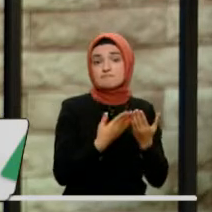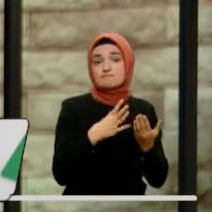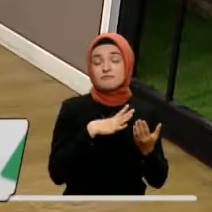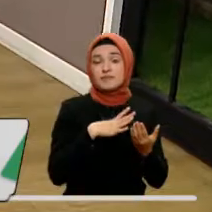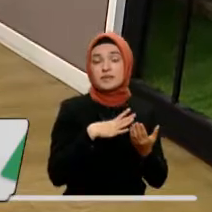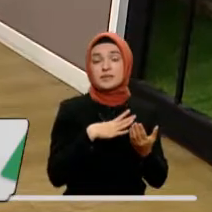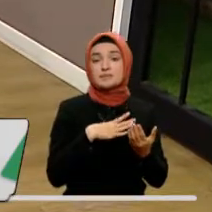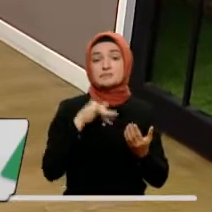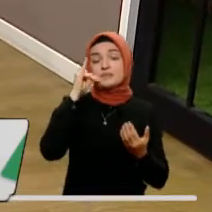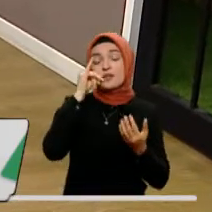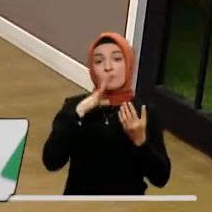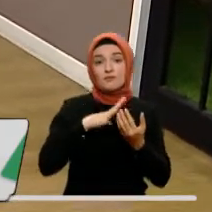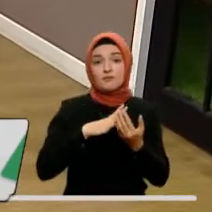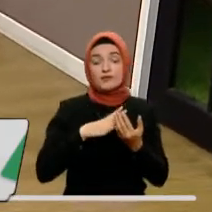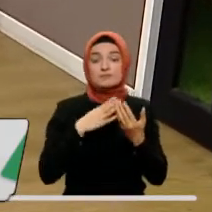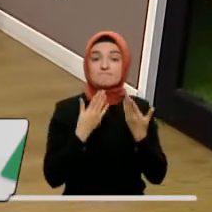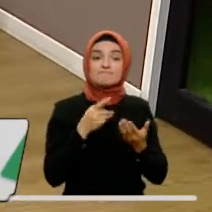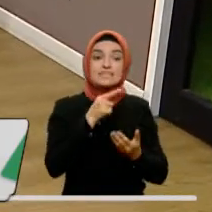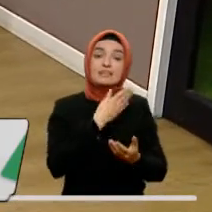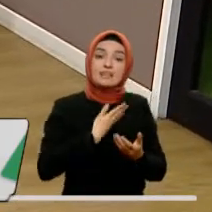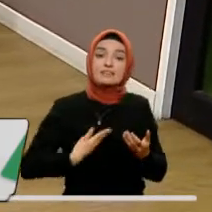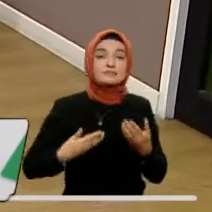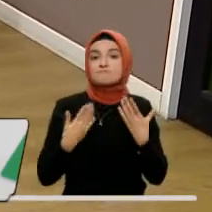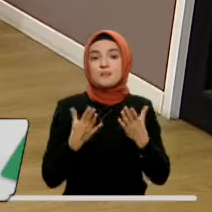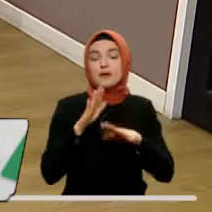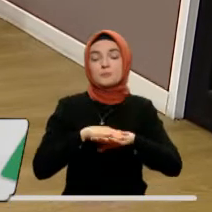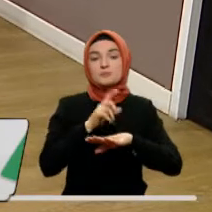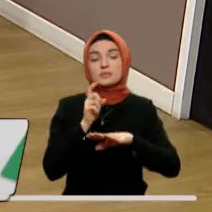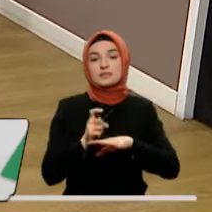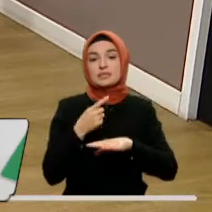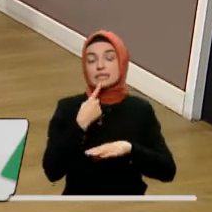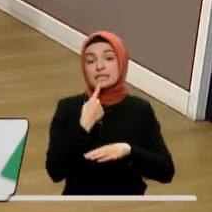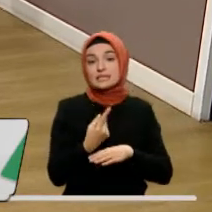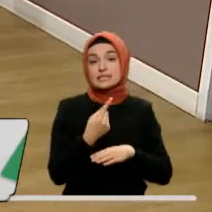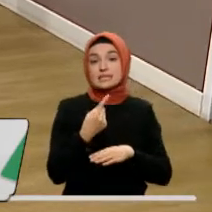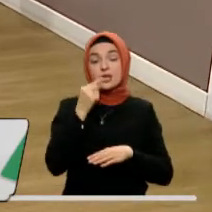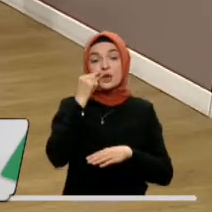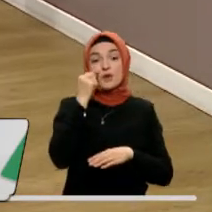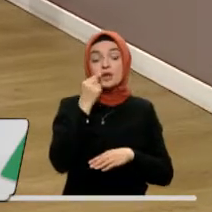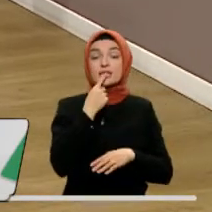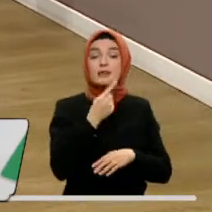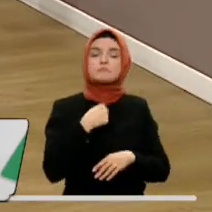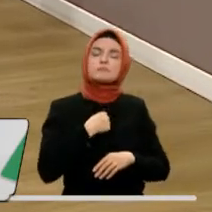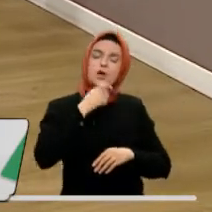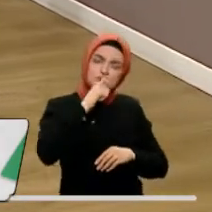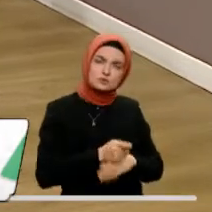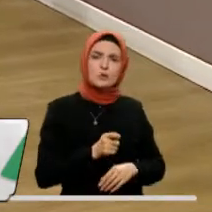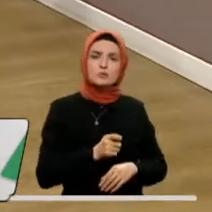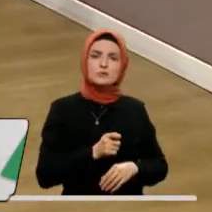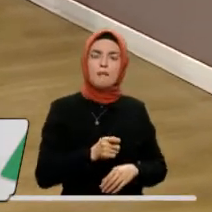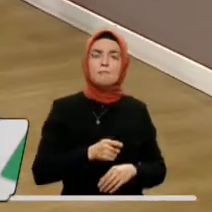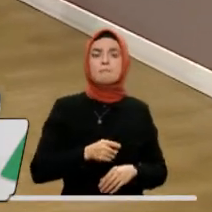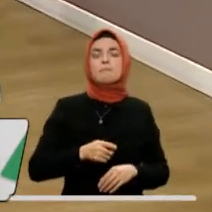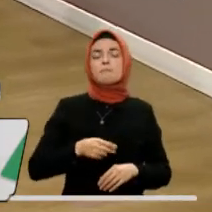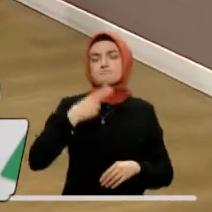alkol alıyorum. Hayda, şimdi bağlandınız, nasıl çıkacaksınız? Delikanlı dedi ki yok, ben söz veriyorum sana. Ona söz vermeyle